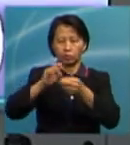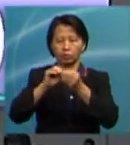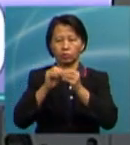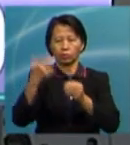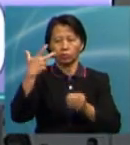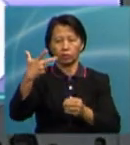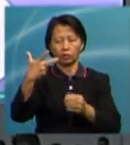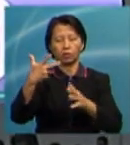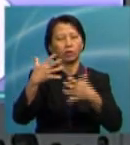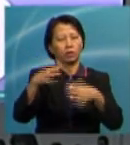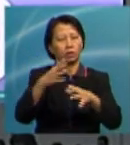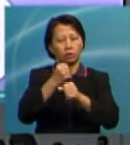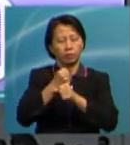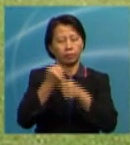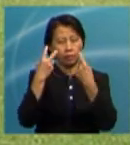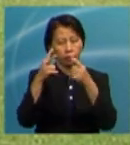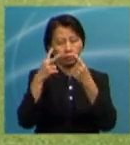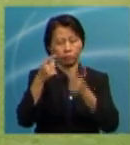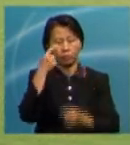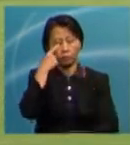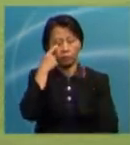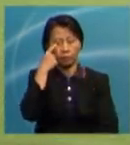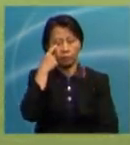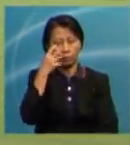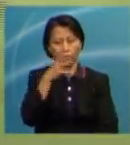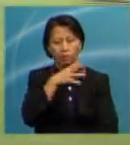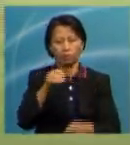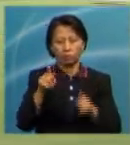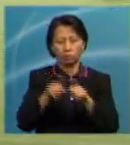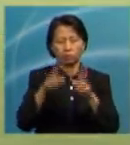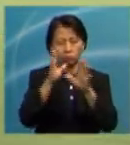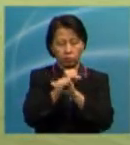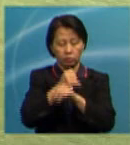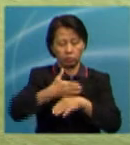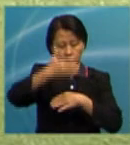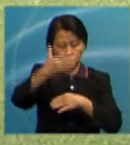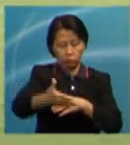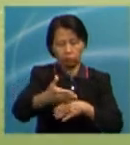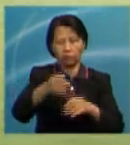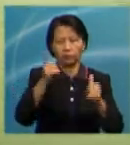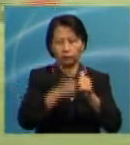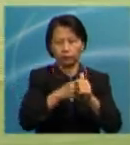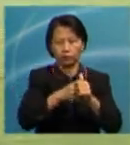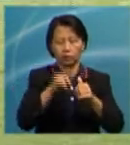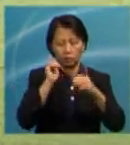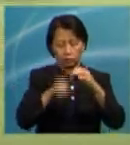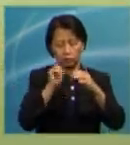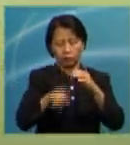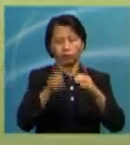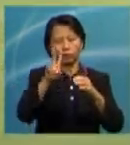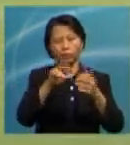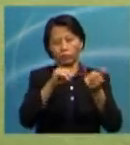setelah mengumpul 12 matabih dah Dep